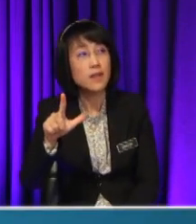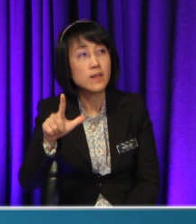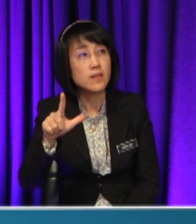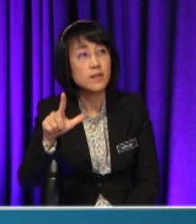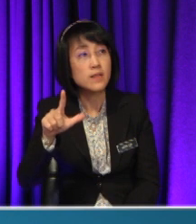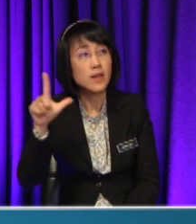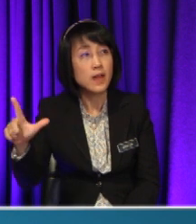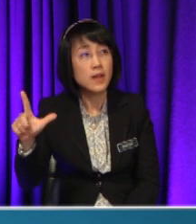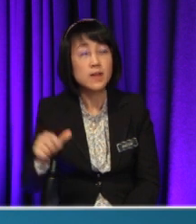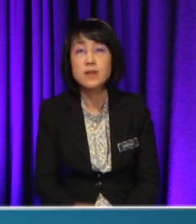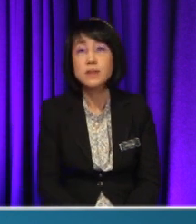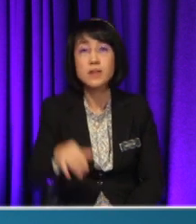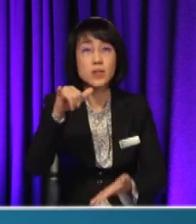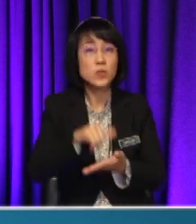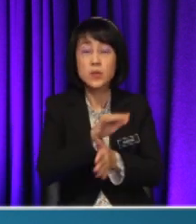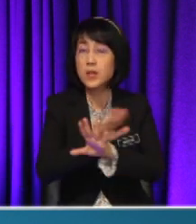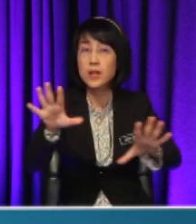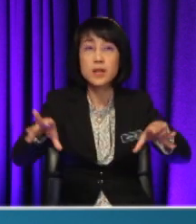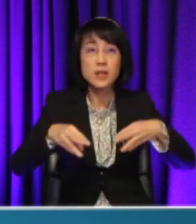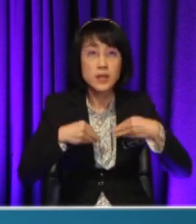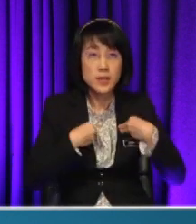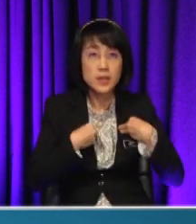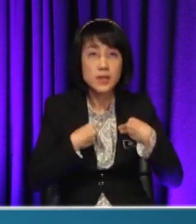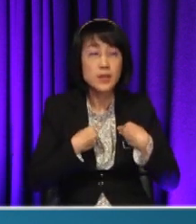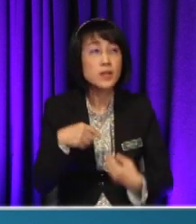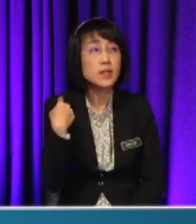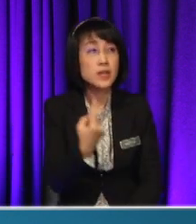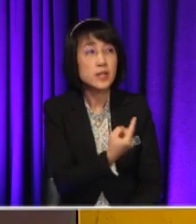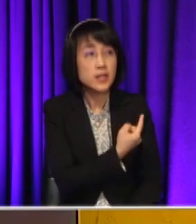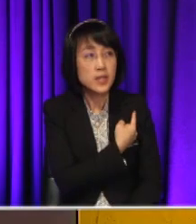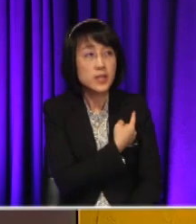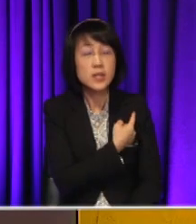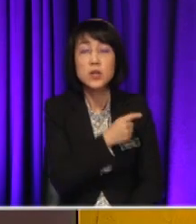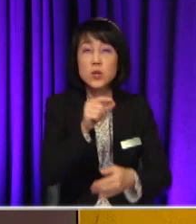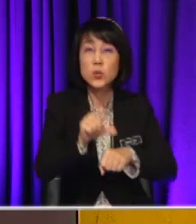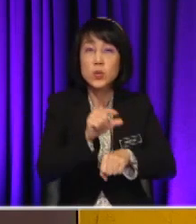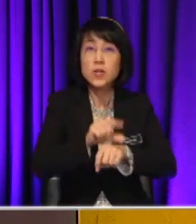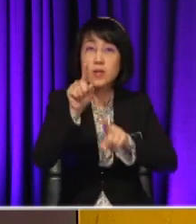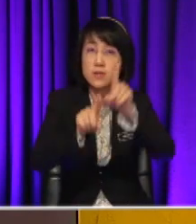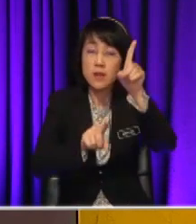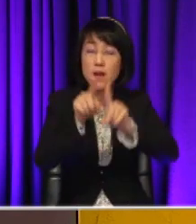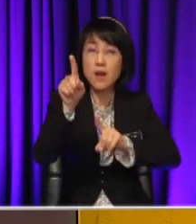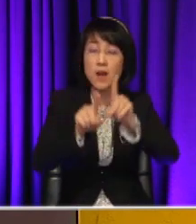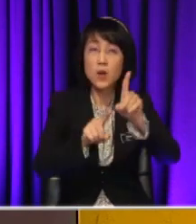kita tak terima ya kita gunakan tandata untuk mewakili old